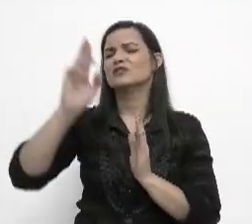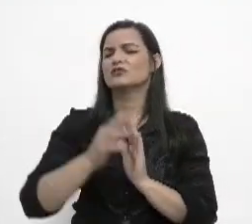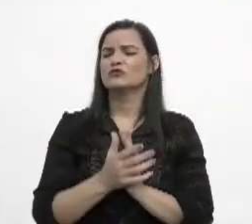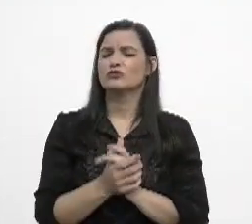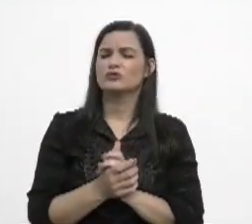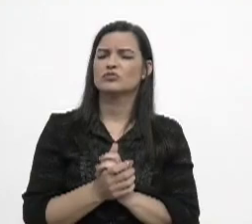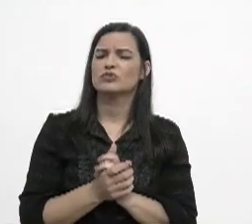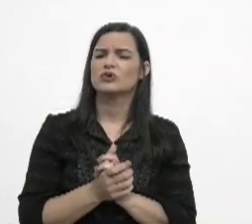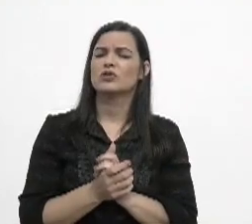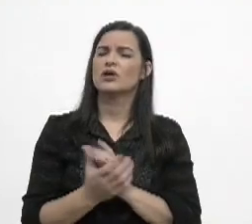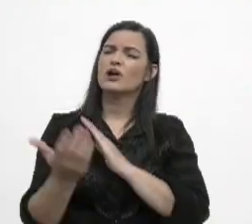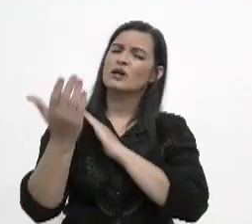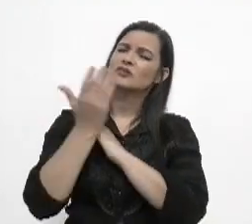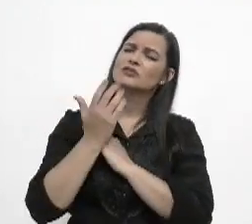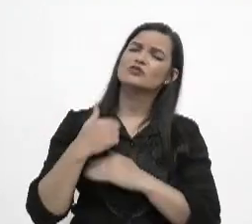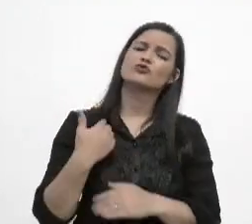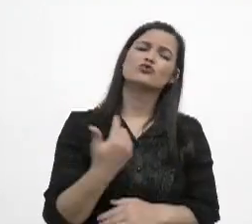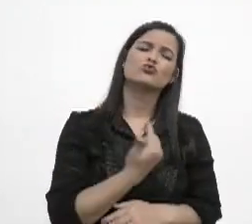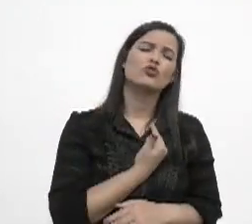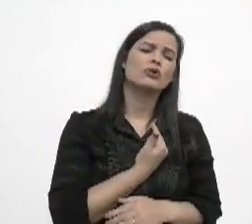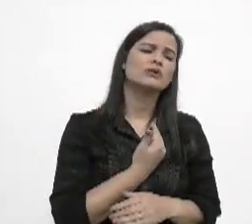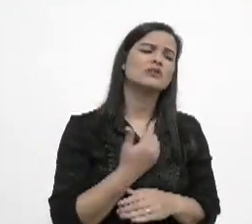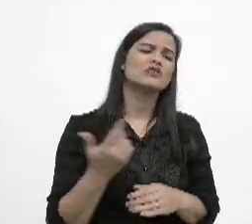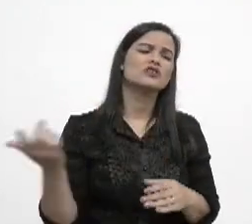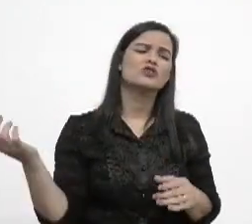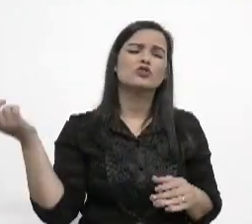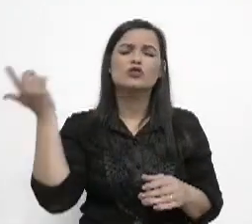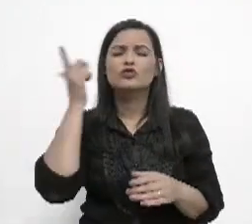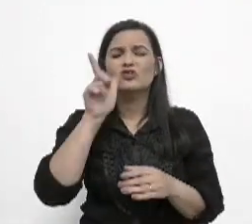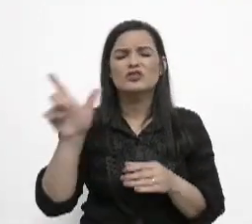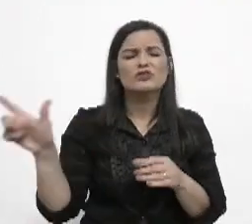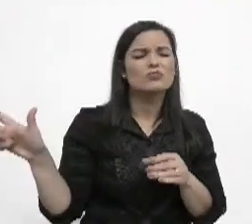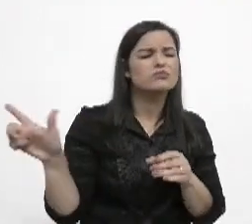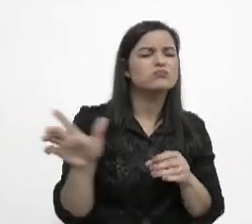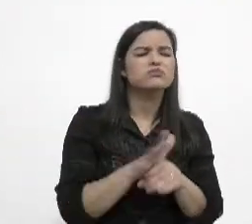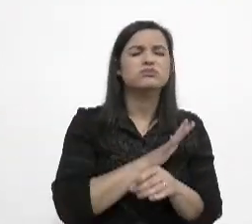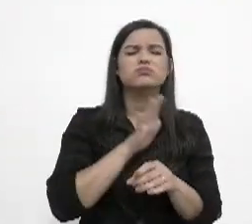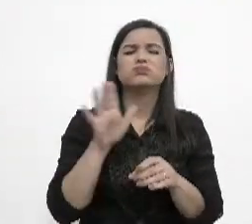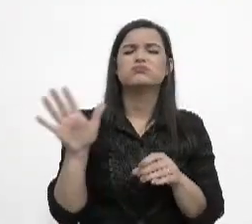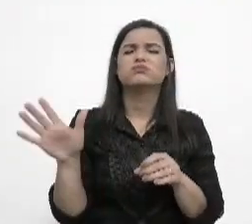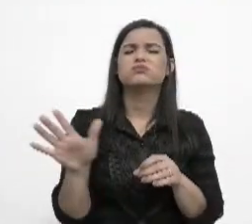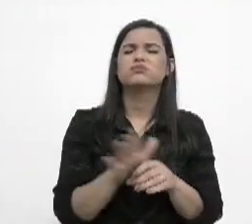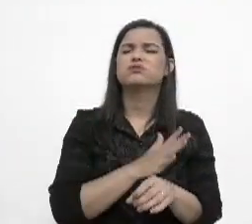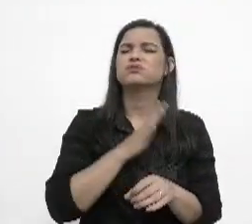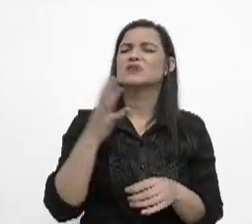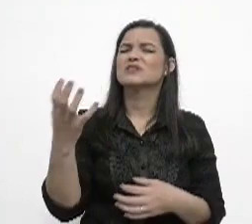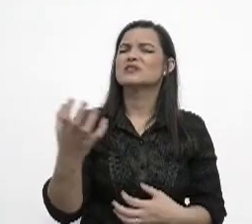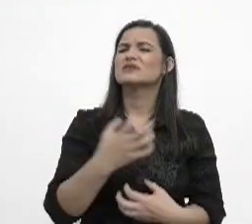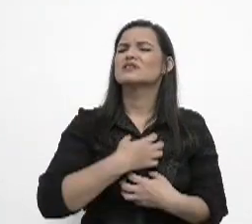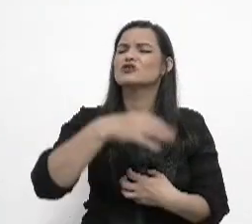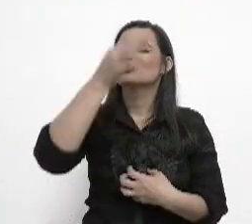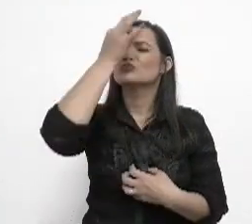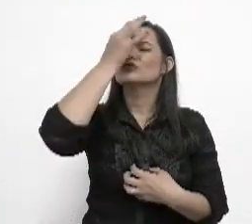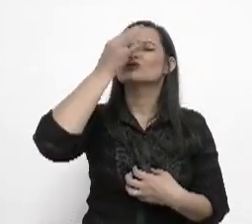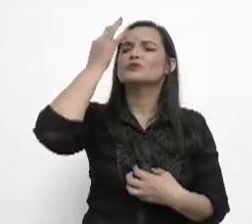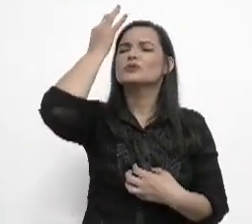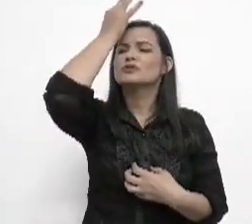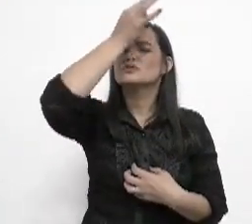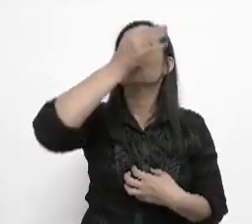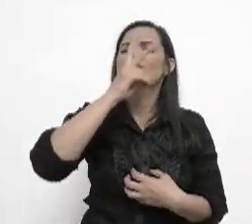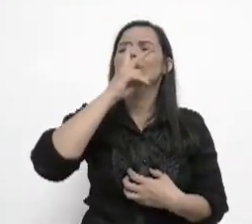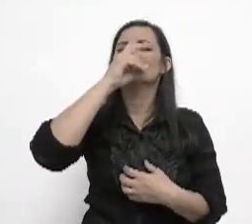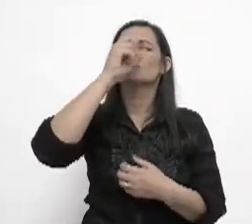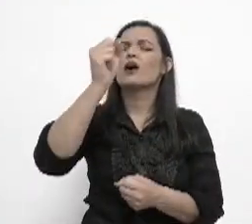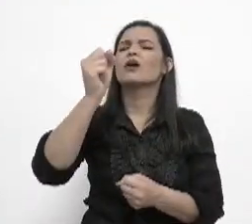주시옵소서. Faça com que nós possamos estar plenamente no Espírito 성령으로 Santo. 충만케 하여 주시옵소서. Que a plenitude do Espírito Santo esteja em nós.